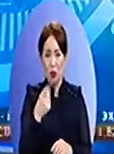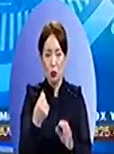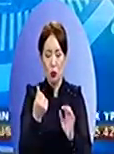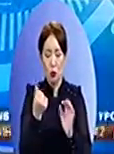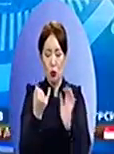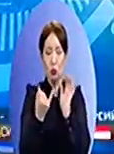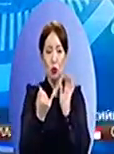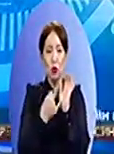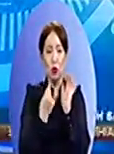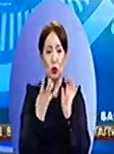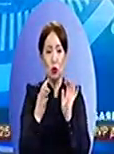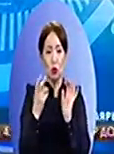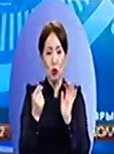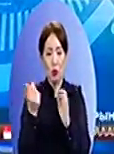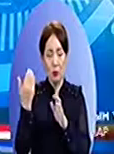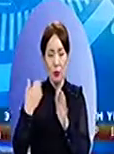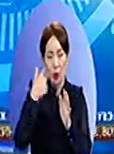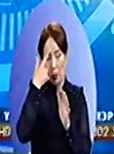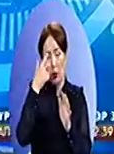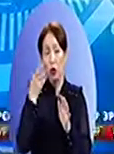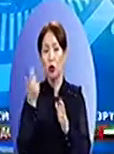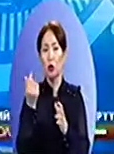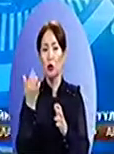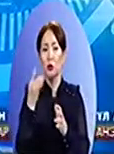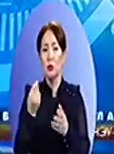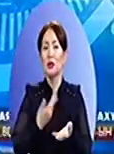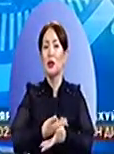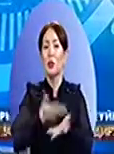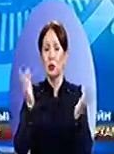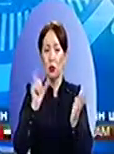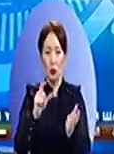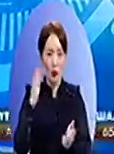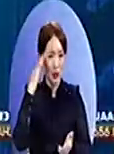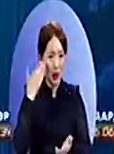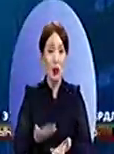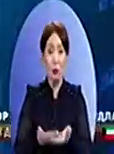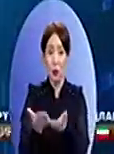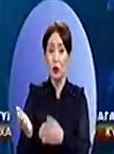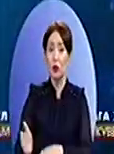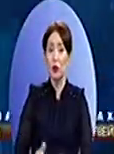үнэлэн Монголын хөрөнгийн биржээр дамжуулан олон нийтэд санал болгож байна.